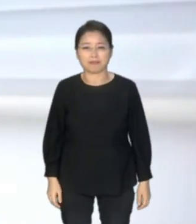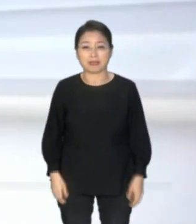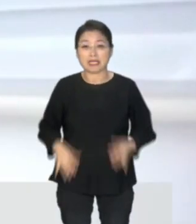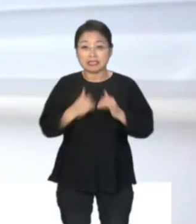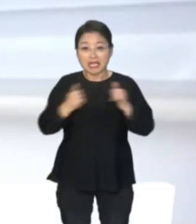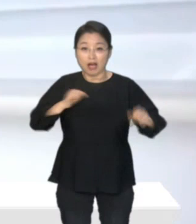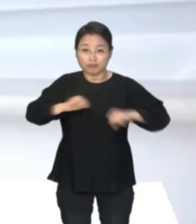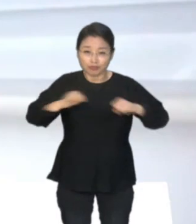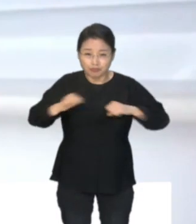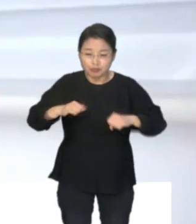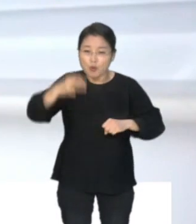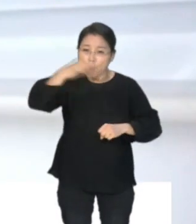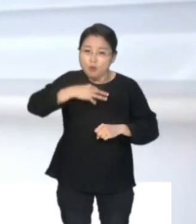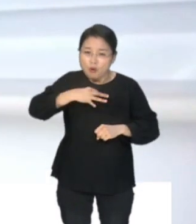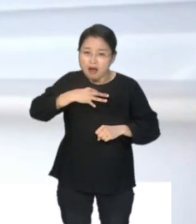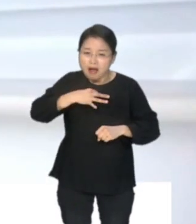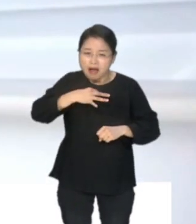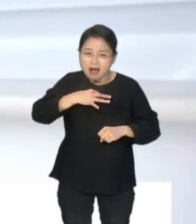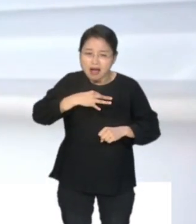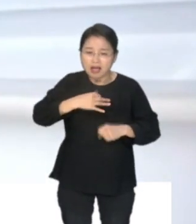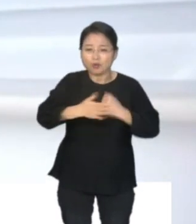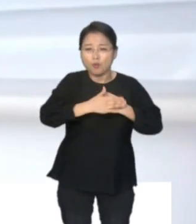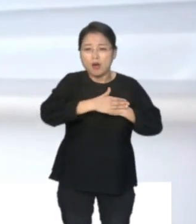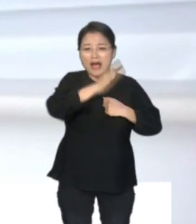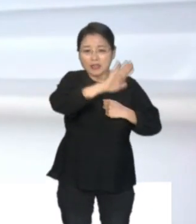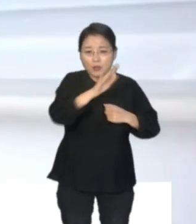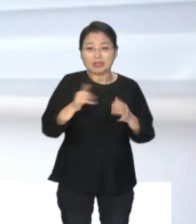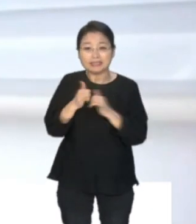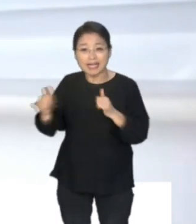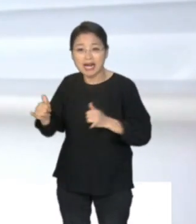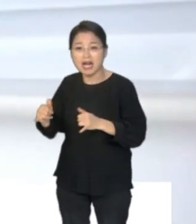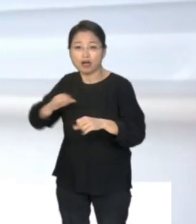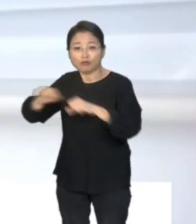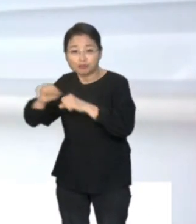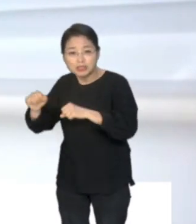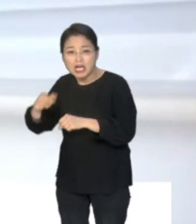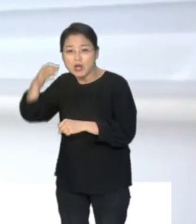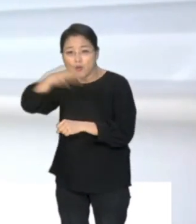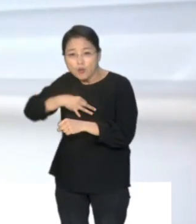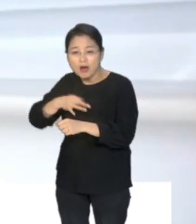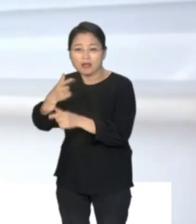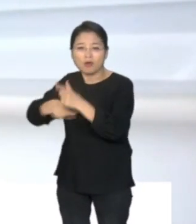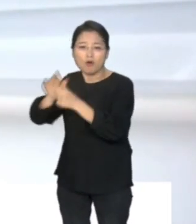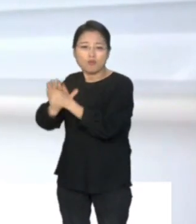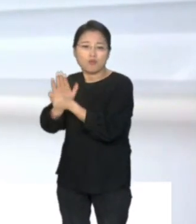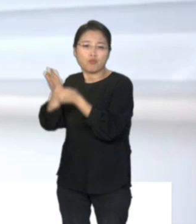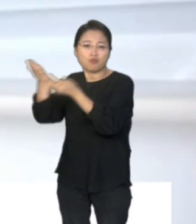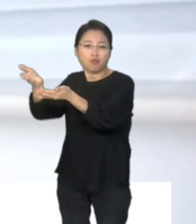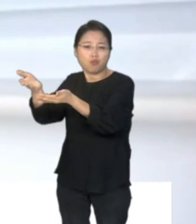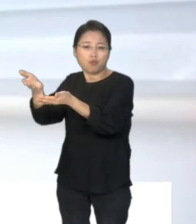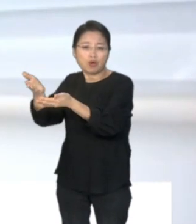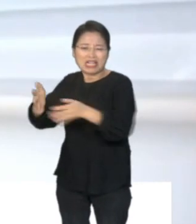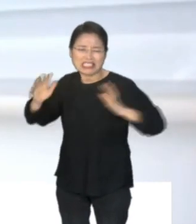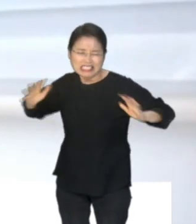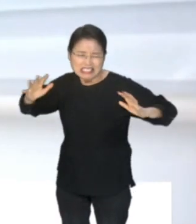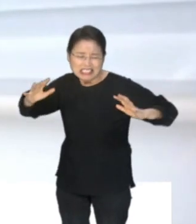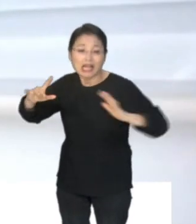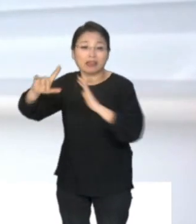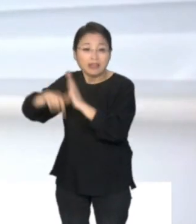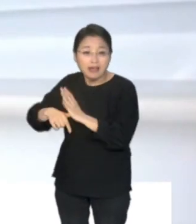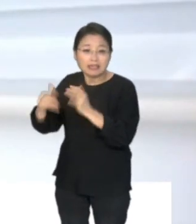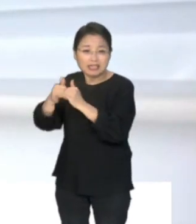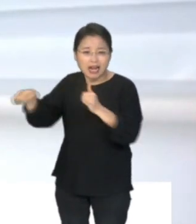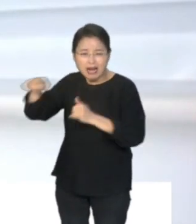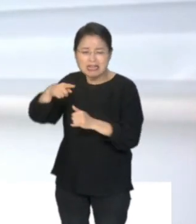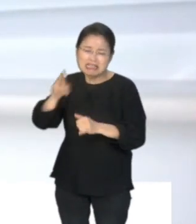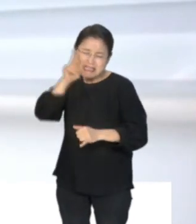사람의 움직임의 효율을 높이는 게 아니라 사람의 움직임의 효능을 높이는 연구를 해봤습니다. 즉 전력 질주를 했을 때